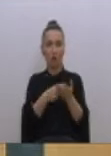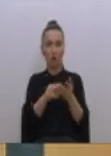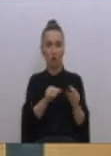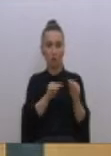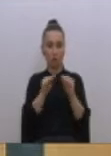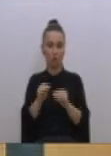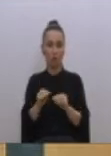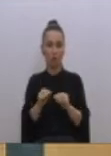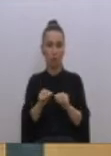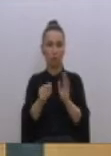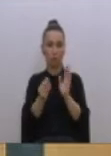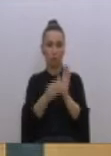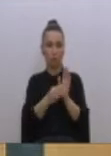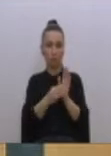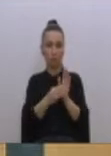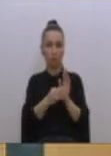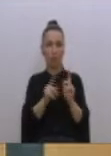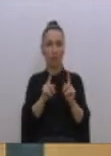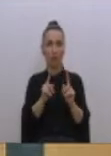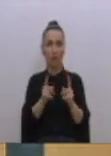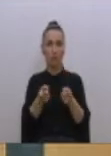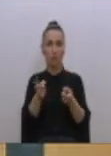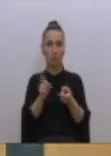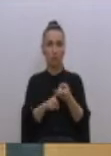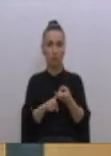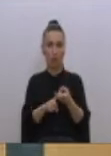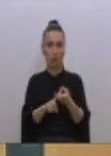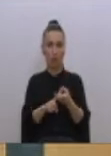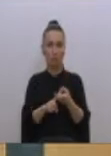ანგარიშგებაში. რაც შეეხება